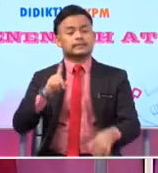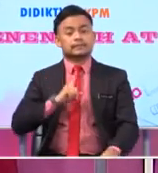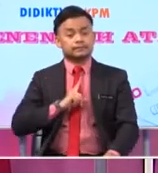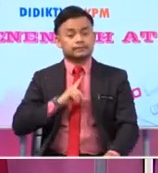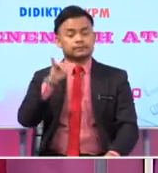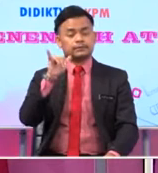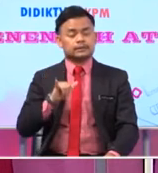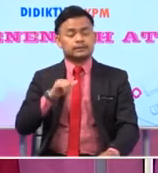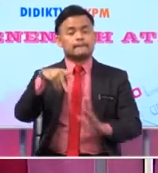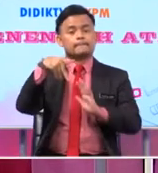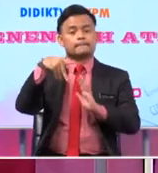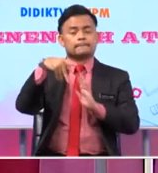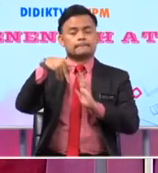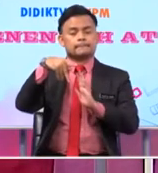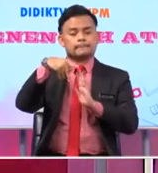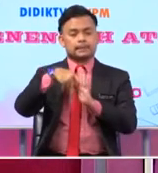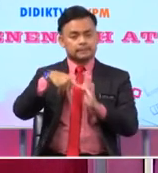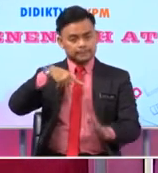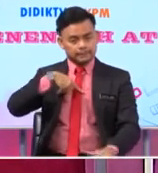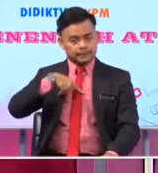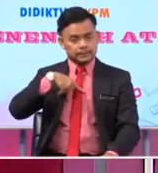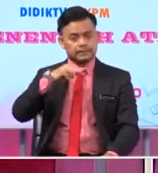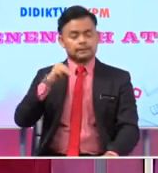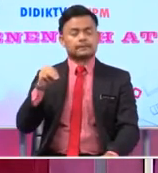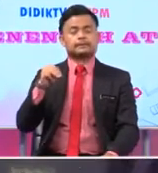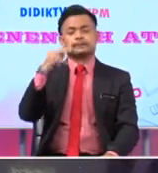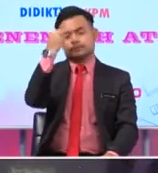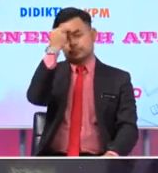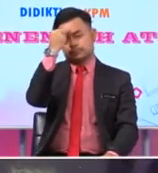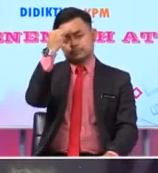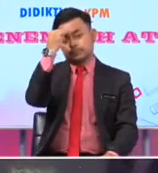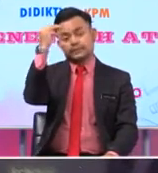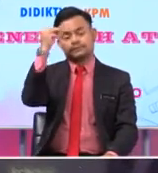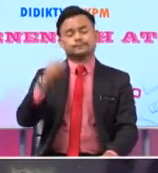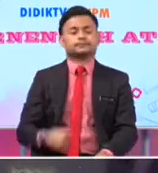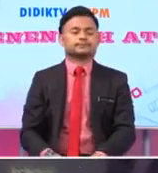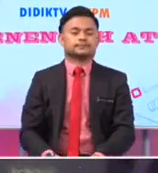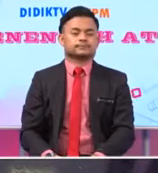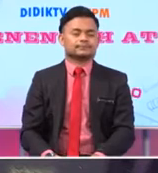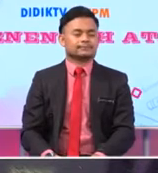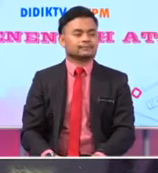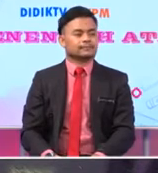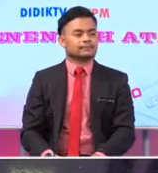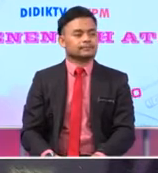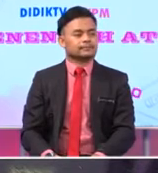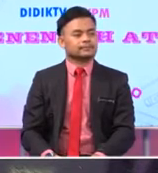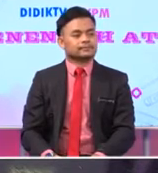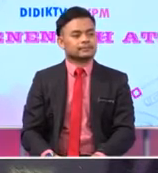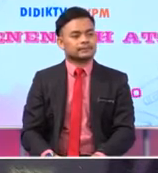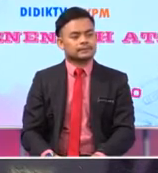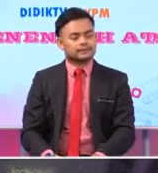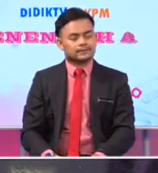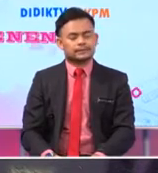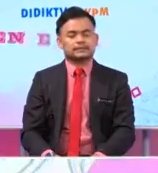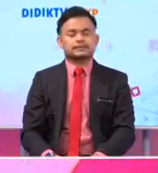Gan Maaf di slide sebelum tuh oke oke kalau satu ciri individu yang berkepribadian